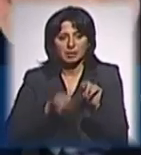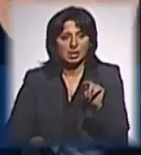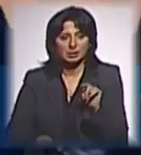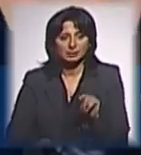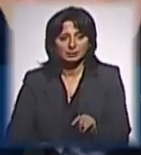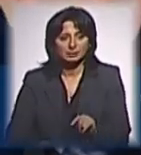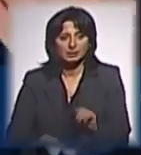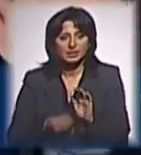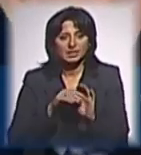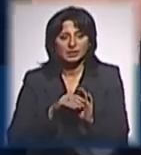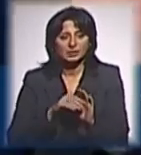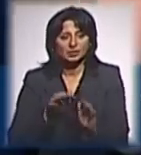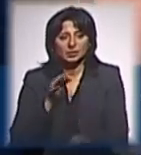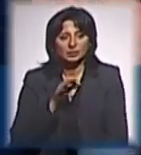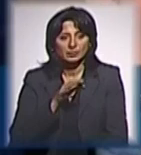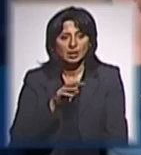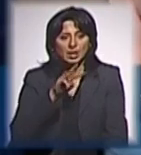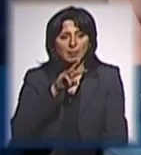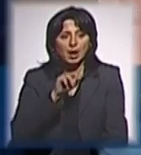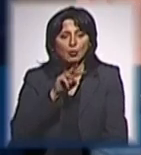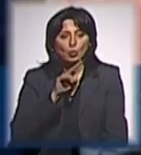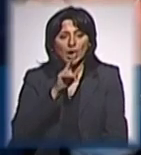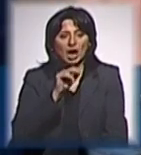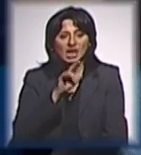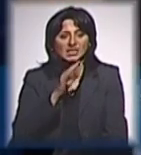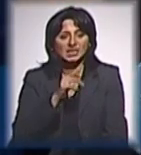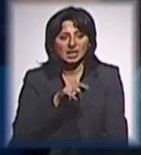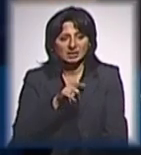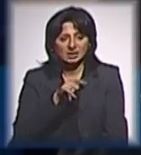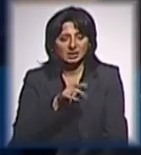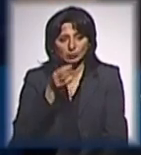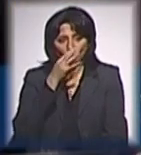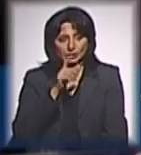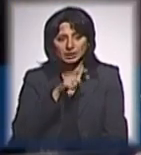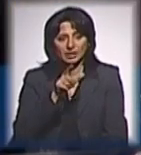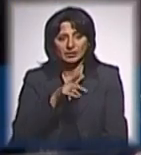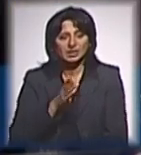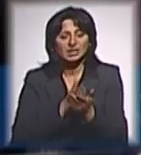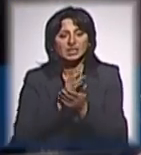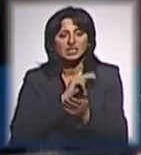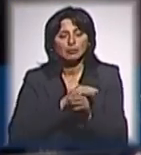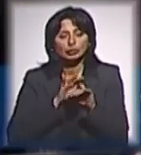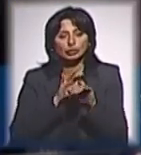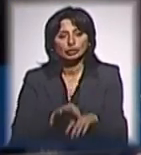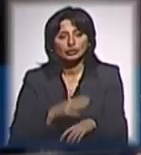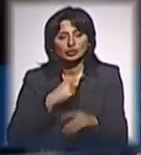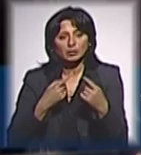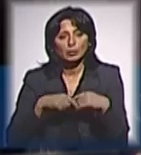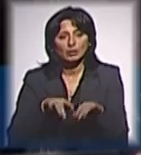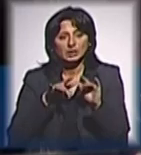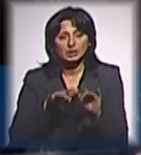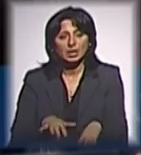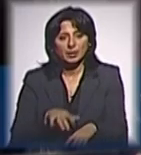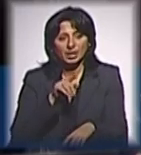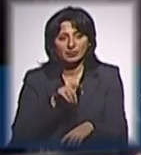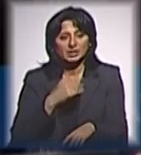გვარს და იმას საარჩევნო ოლქებს. მე მინდა მამუკა კაციტაძე, აი ეს ჯუმათროზის ეს ადამიანი, რომელსაც დიდი სამუშაო აქვს ჩატარებული ამ ჩვენი ბლოკის